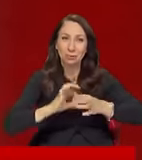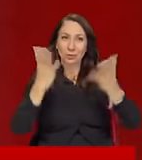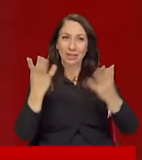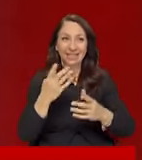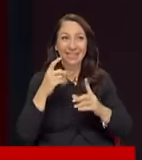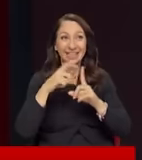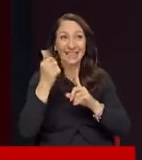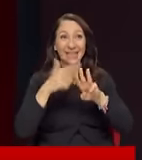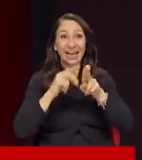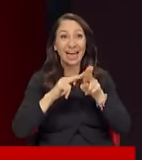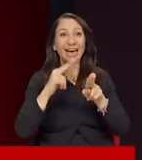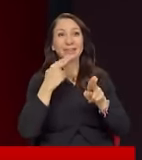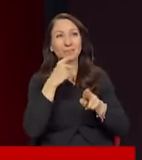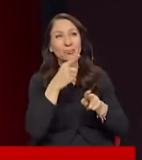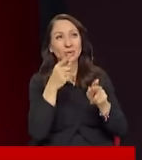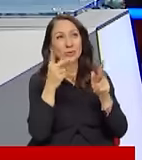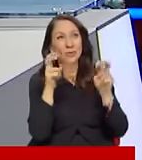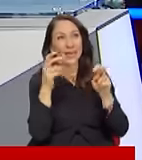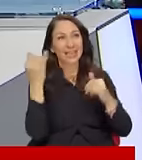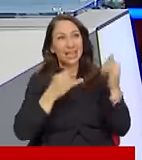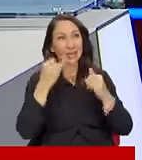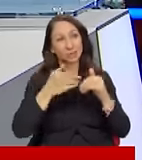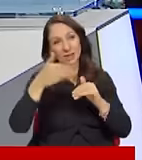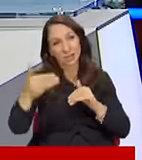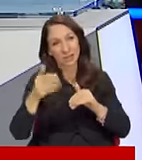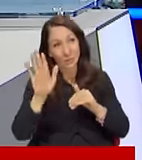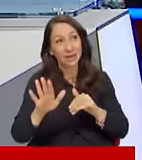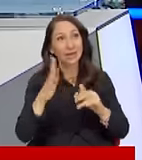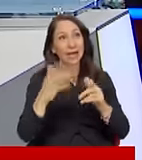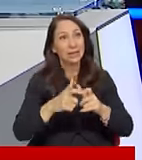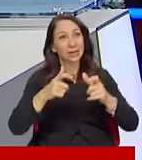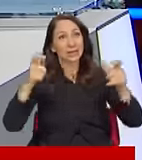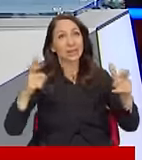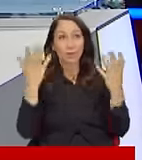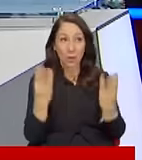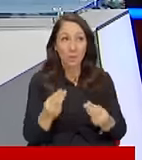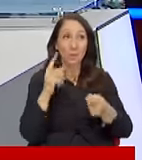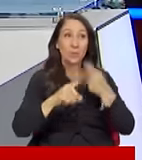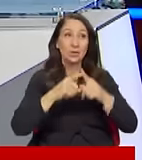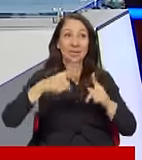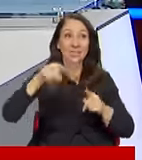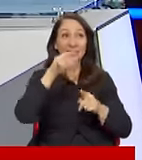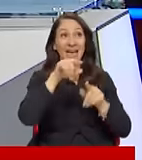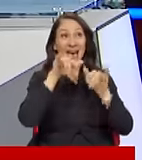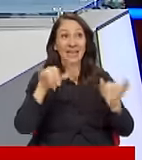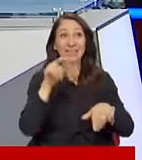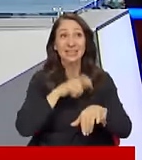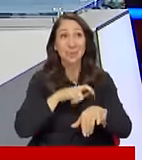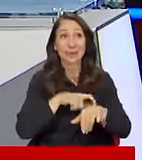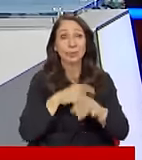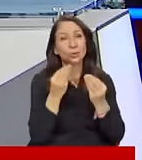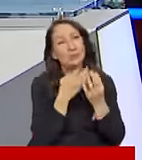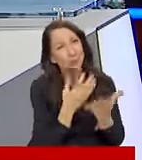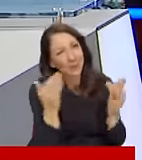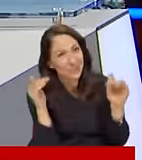bunu. Dilek Hanım bence bu konuyu tartışma dışı bırakıp daha da ilerletebilir siyasetçileri ve sizi de aynı zamanda efendim